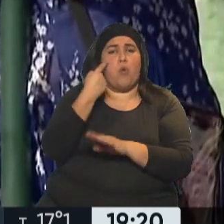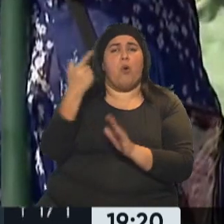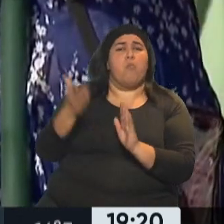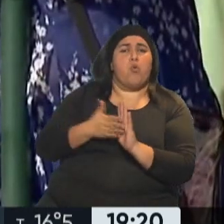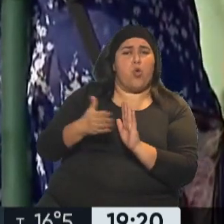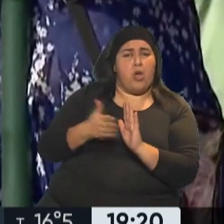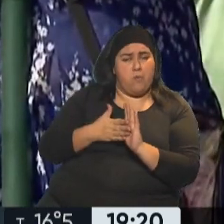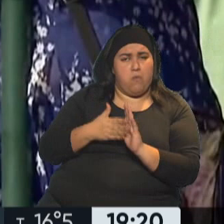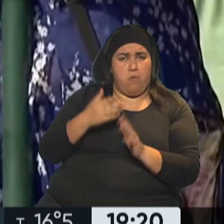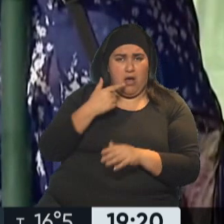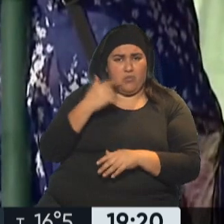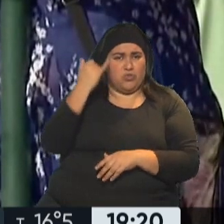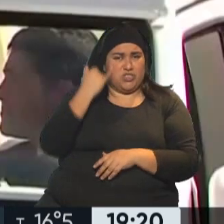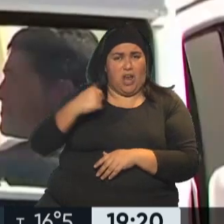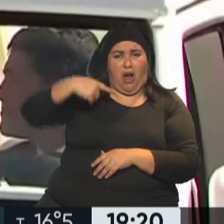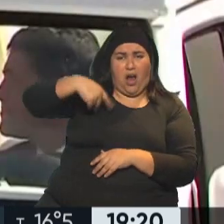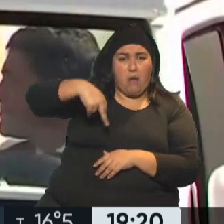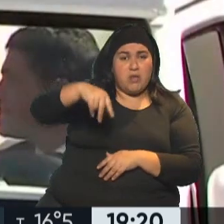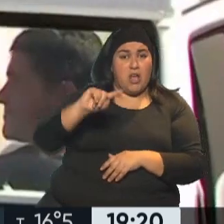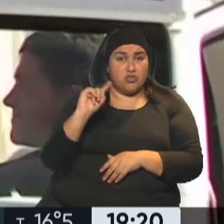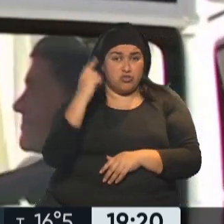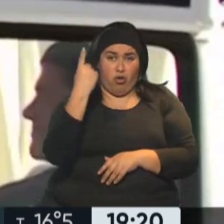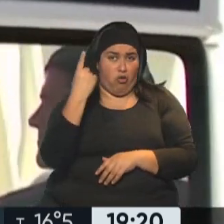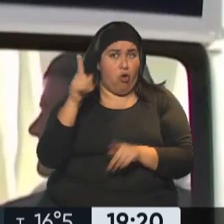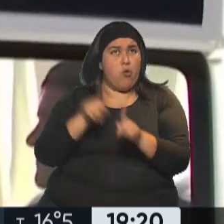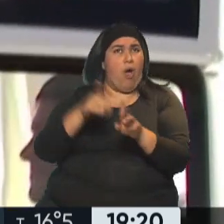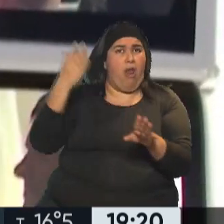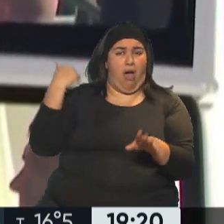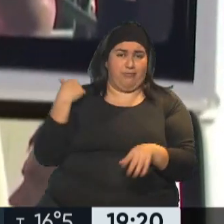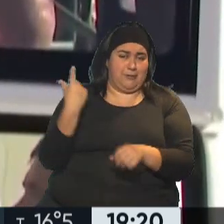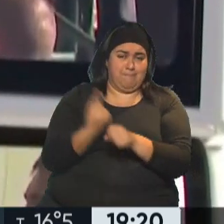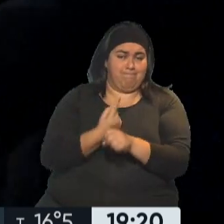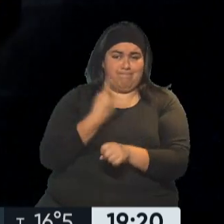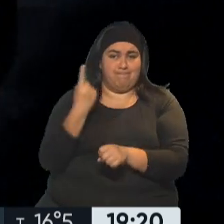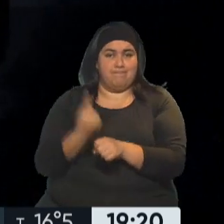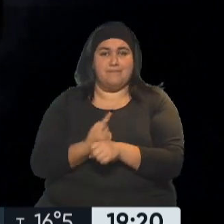porque ya no se puede desplazar solo como lo hacía.